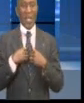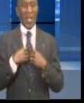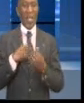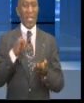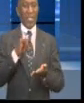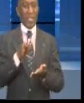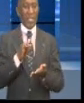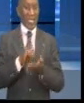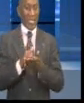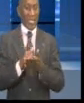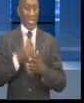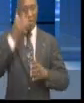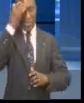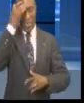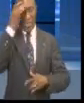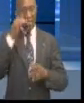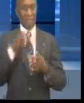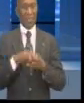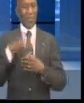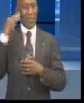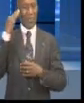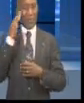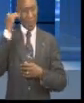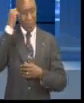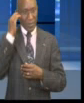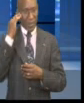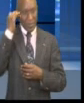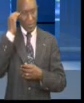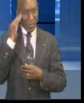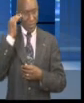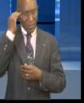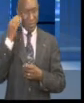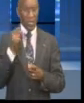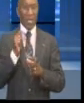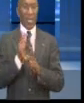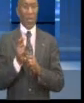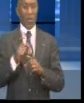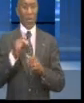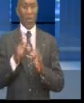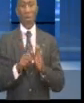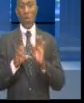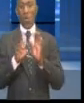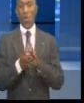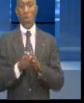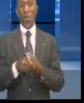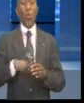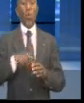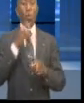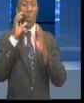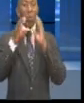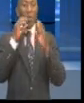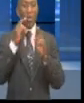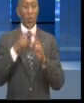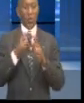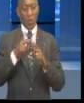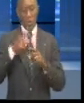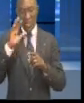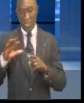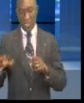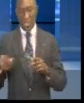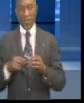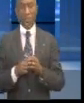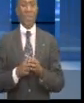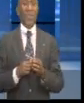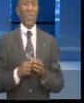cours d'éducation à la vie. Le mot de transmission et de prévention sont communiqués aux élèves afin qu'ils soient conscients du